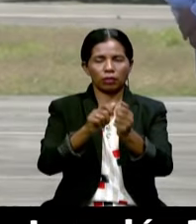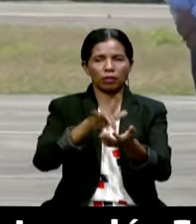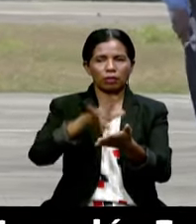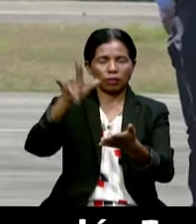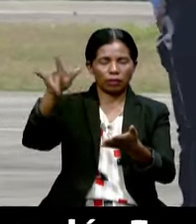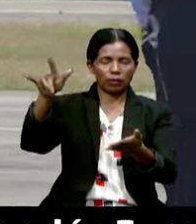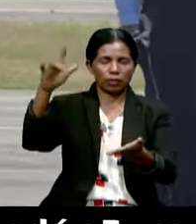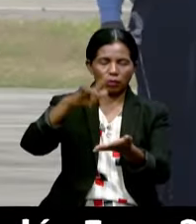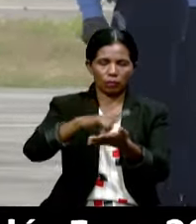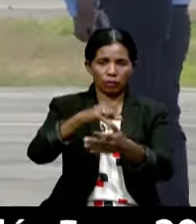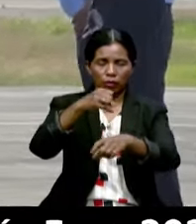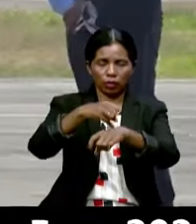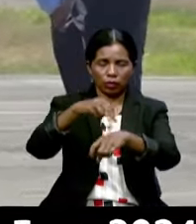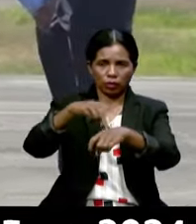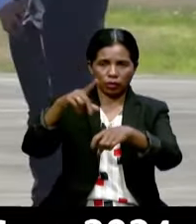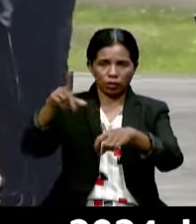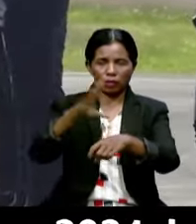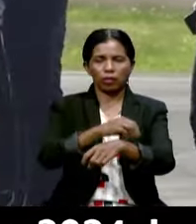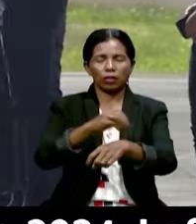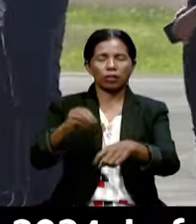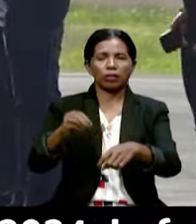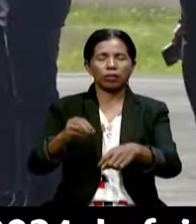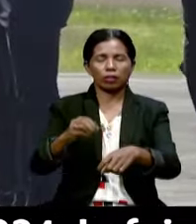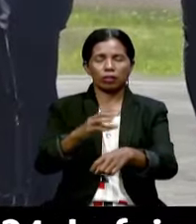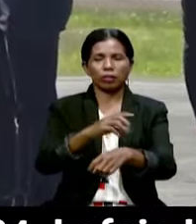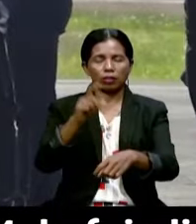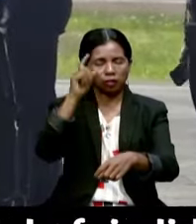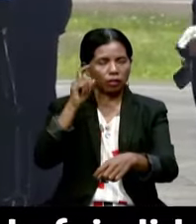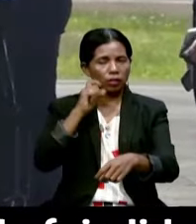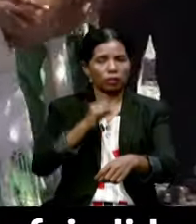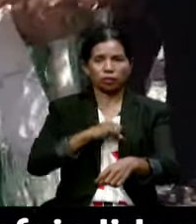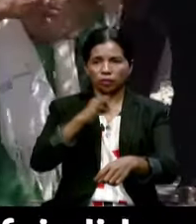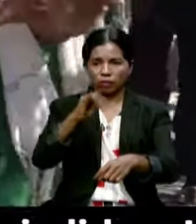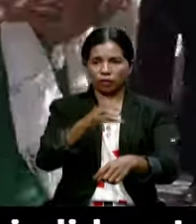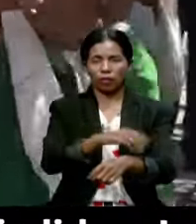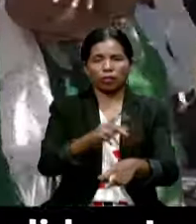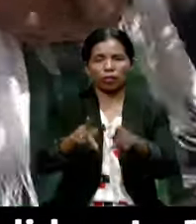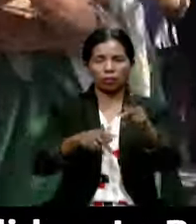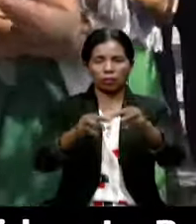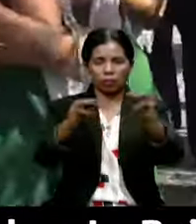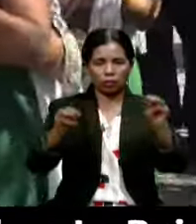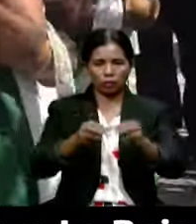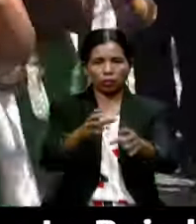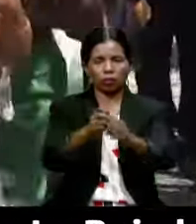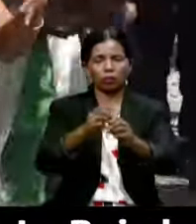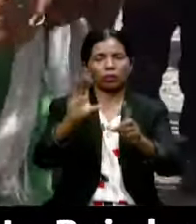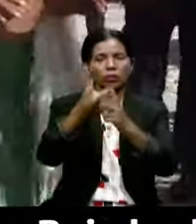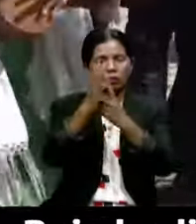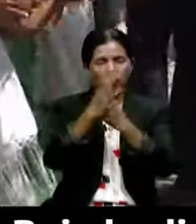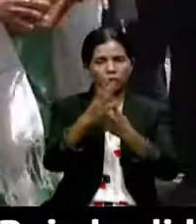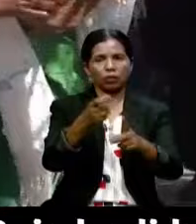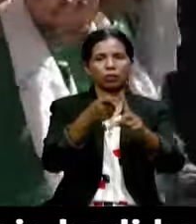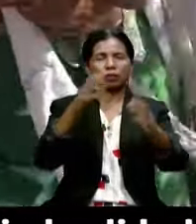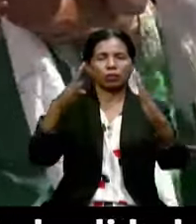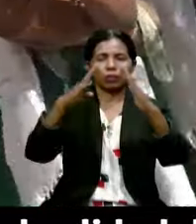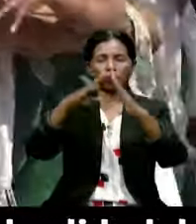e aeroporto internacional comandante em Sefidas Valentil, kaira lasanana Gujmang Suai, povo ia munisipi referesimo ho cultura no tradição husi